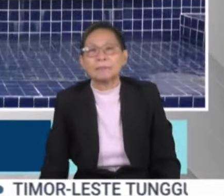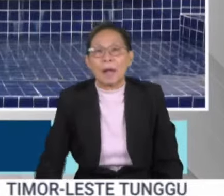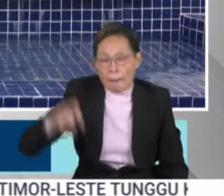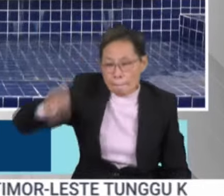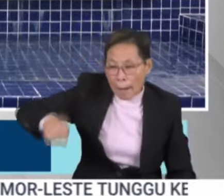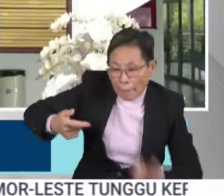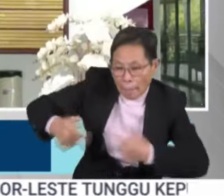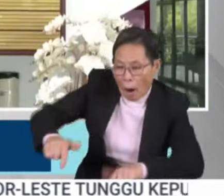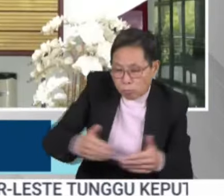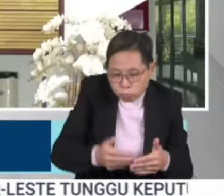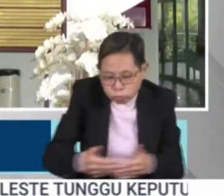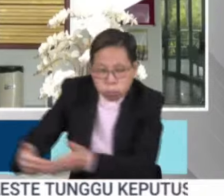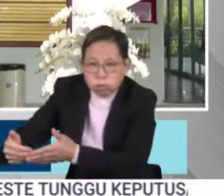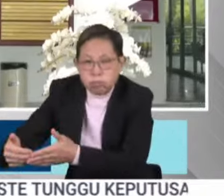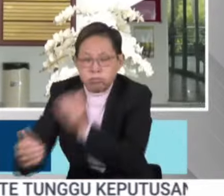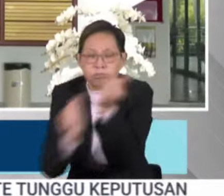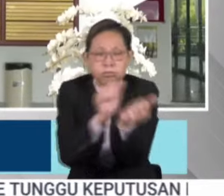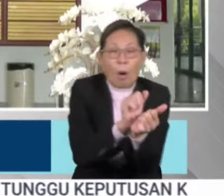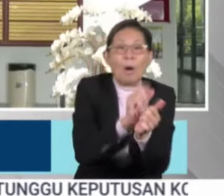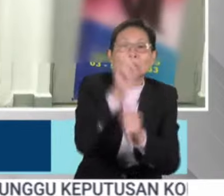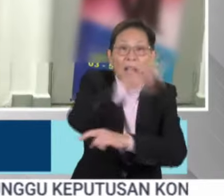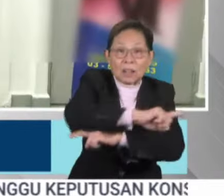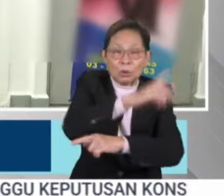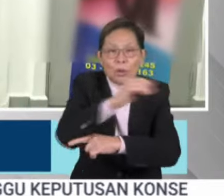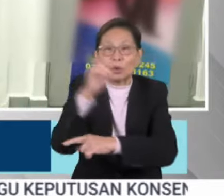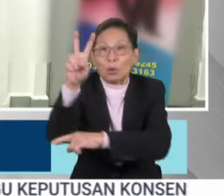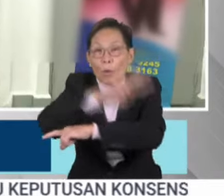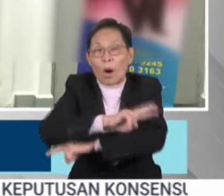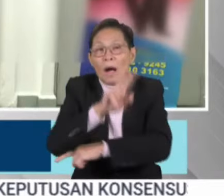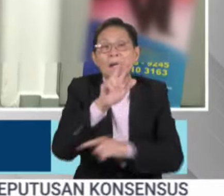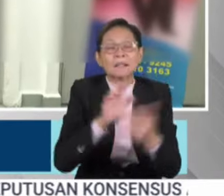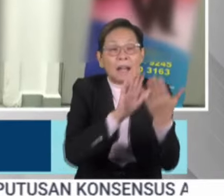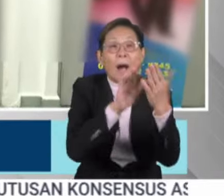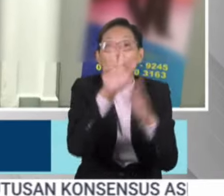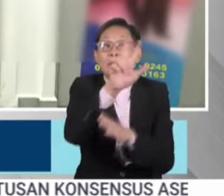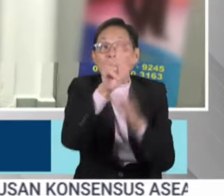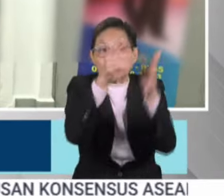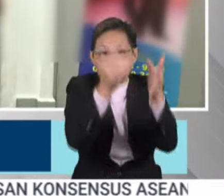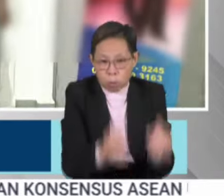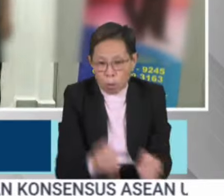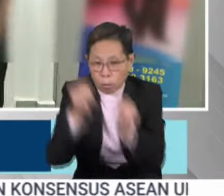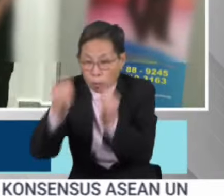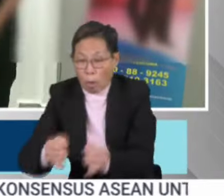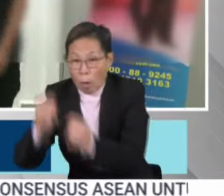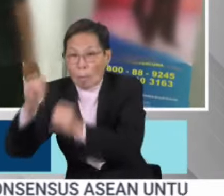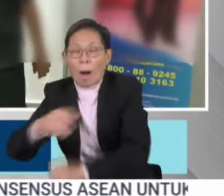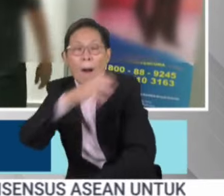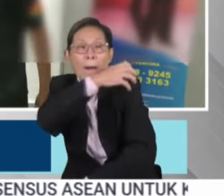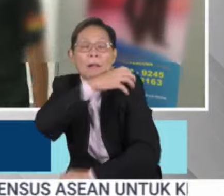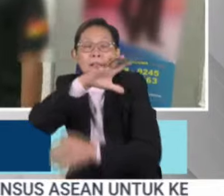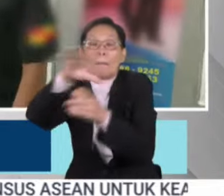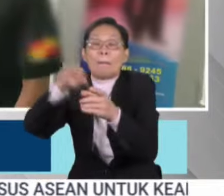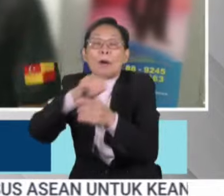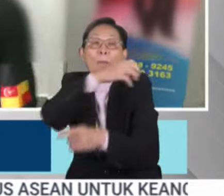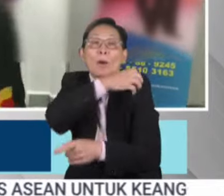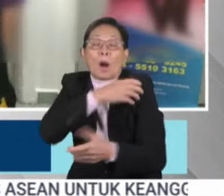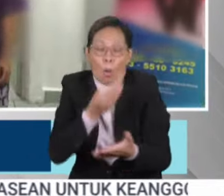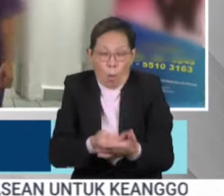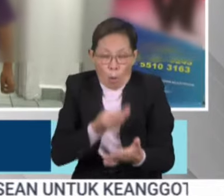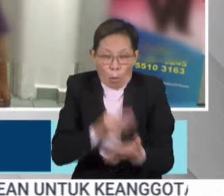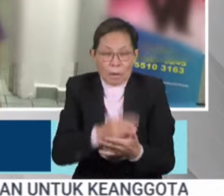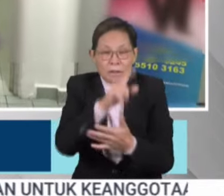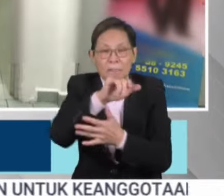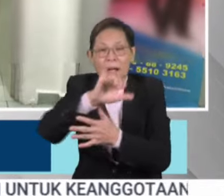Mahkamah membenarkan lanjutan reman selama 1 dan 2 hari terhadap 3 individu termasuk seorang pegawai keuangan GISBH.